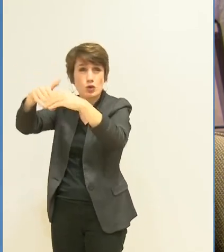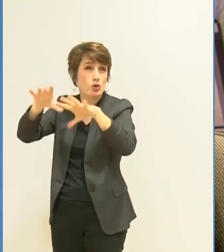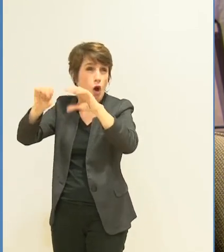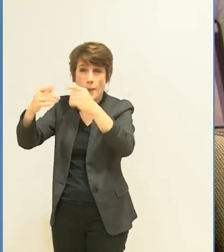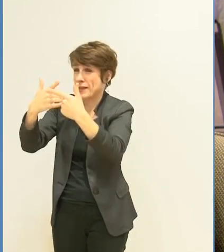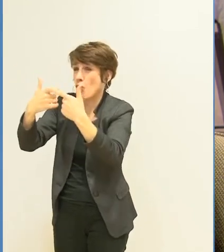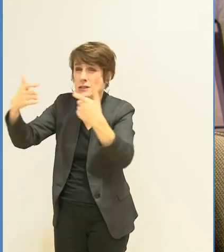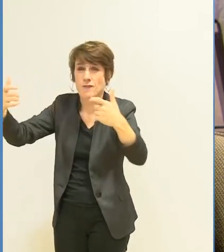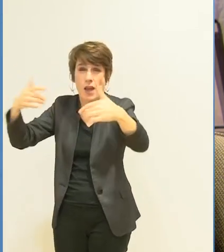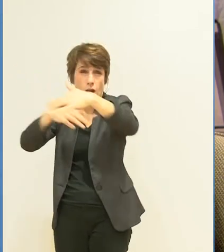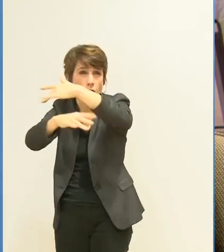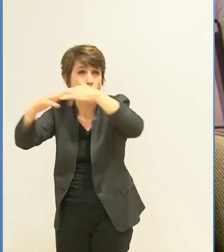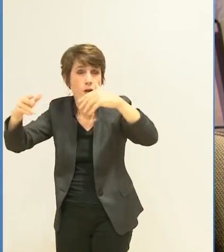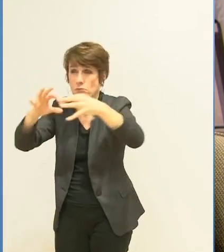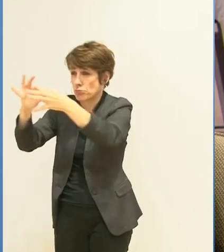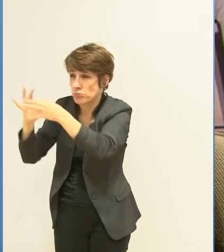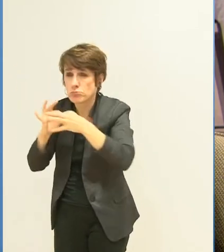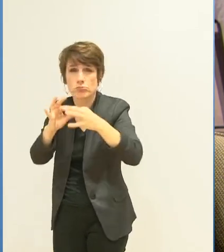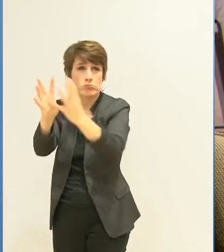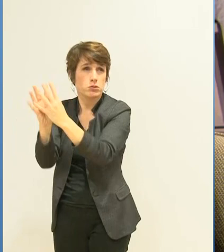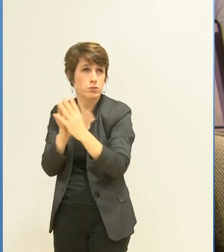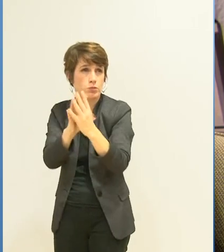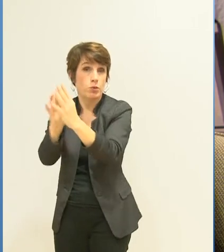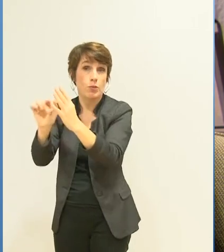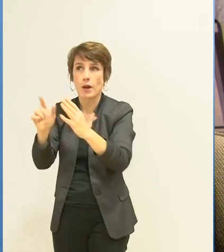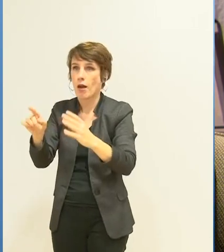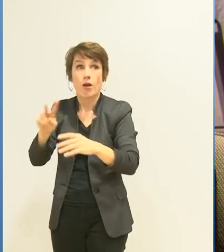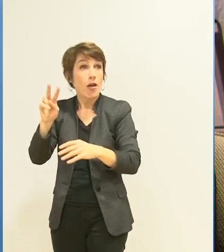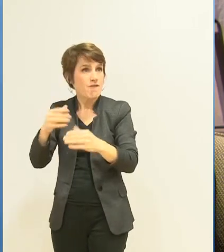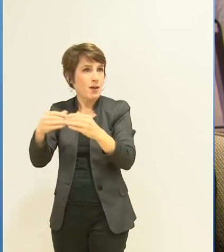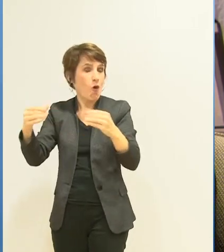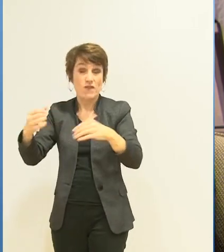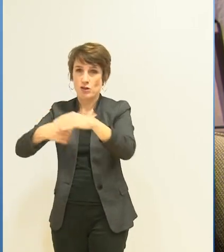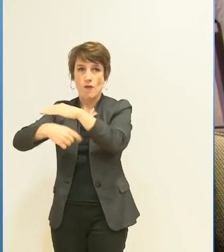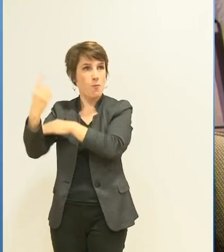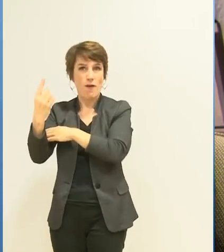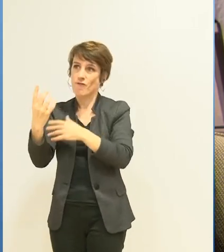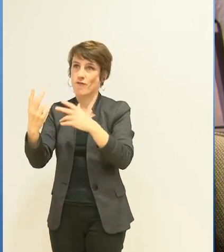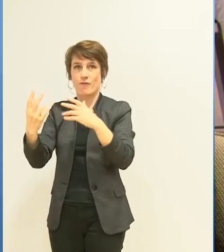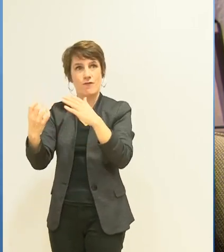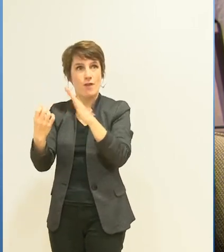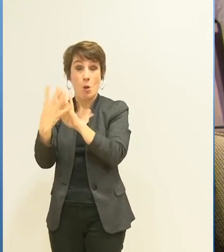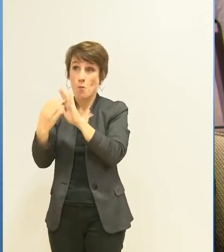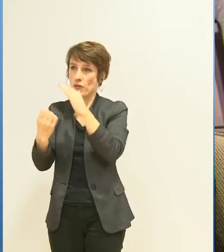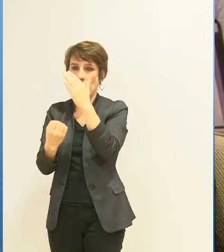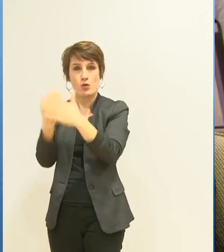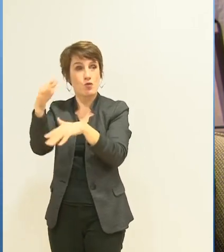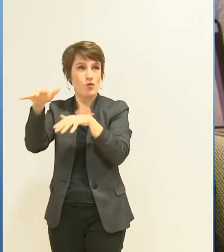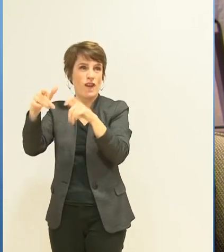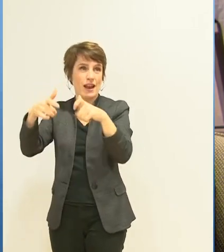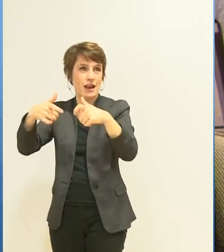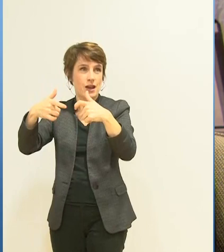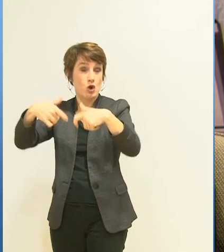qu'ils ont su créer entre eux la villeneuve est devenu un lieu caractéristiques du nouvel urbanisme imaginé dans les années